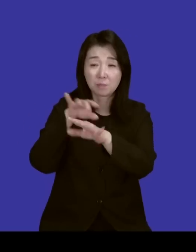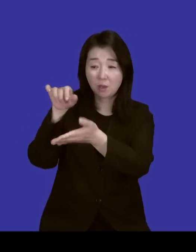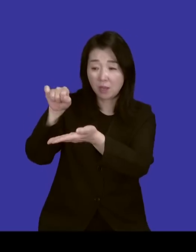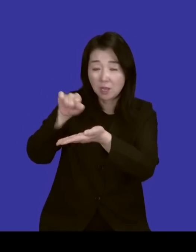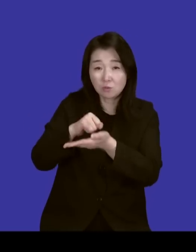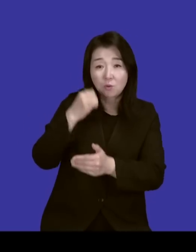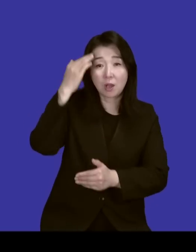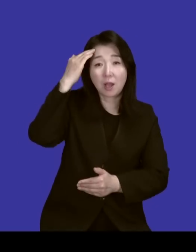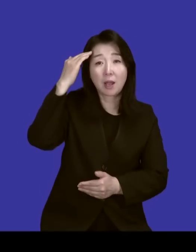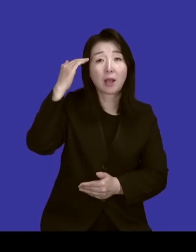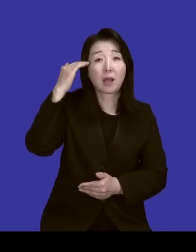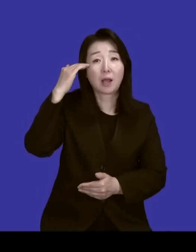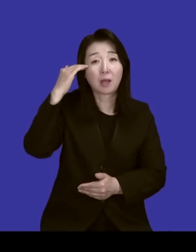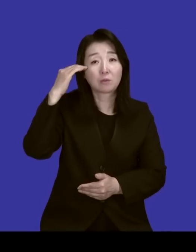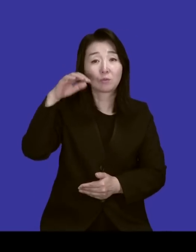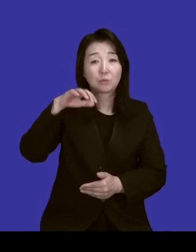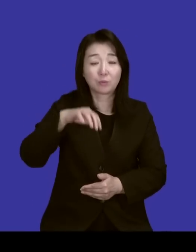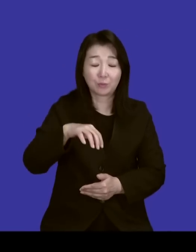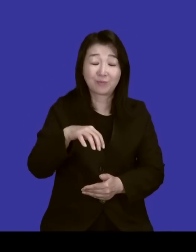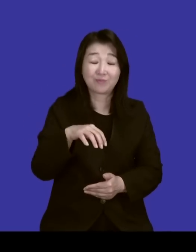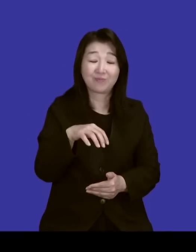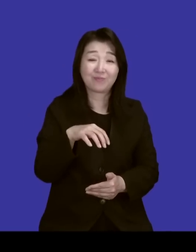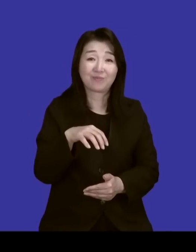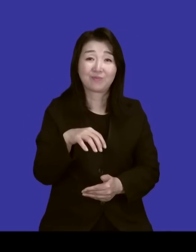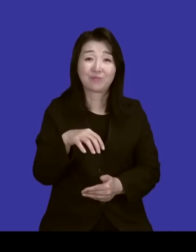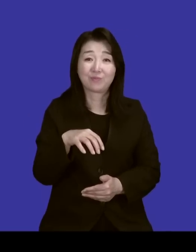갖고 제가 참